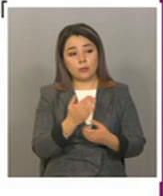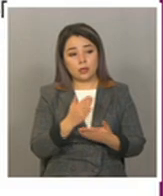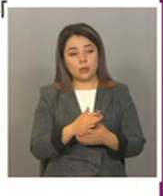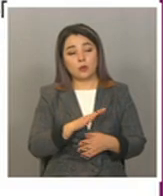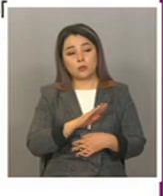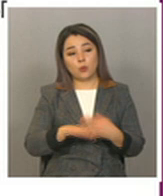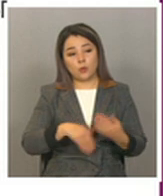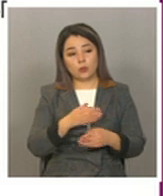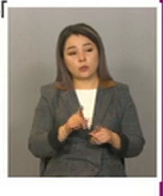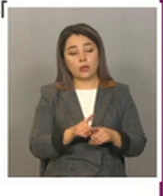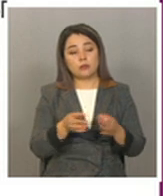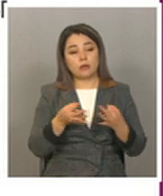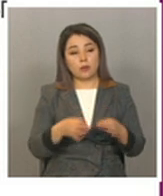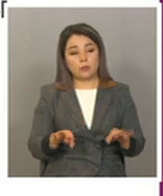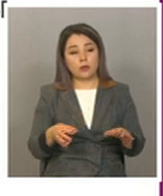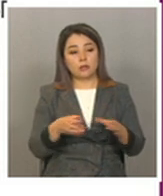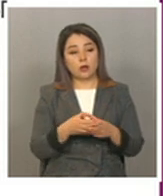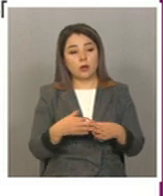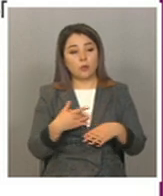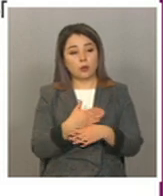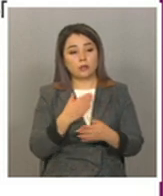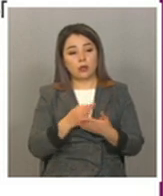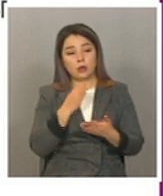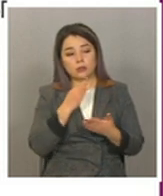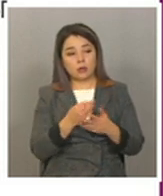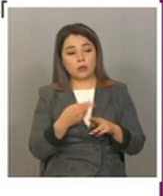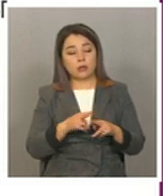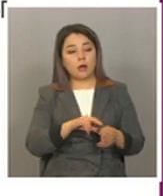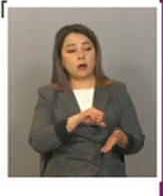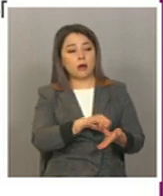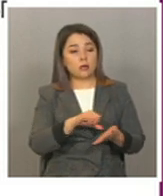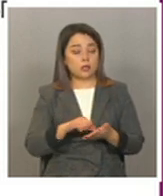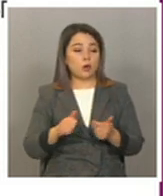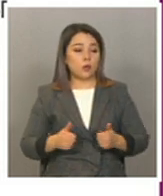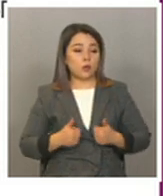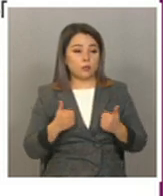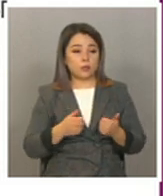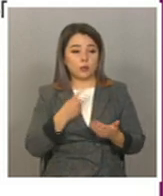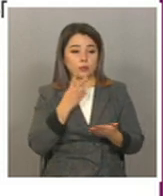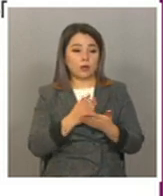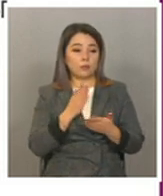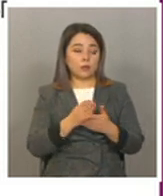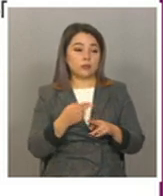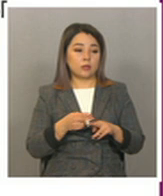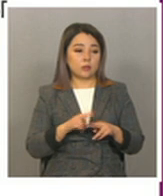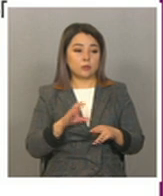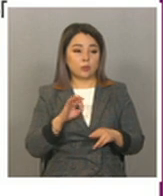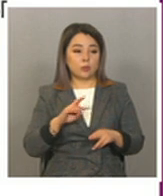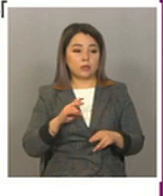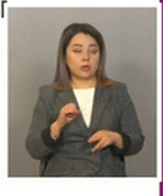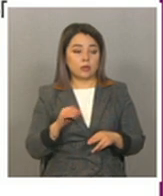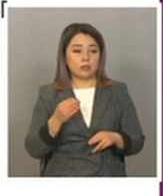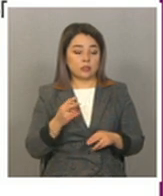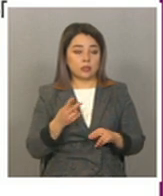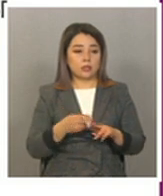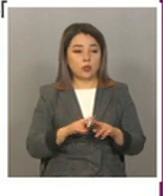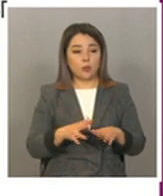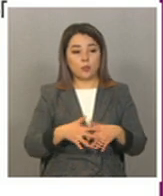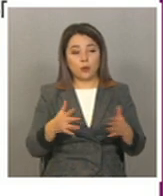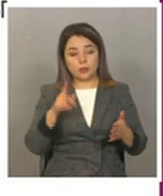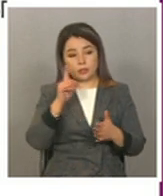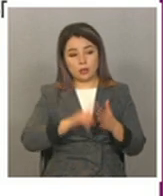төңкерістік демократиялық қозғалысқа қатысуға ұмтылды. Яғни Сун Ятсенге үлкен сенім